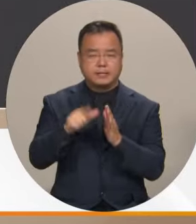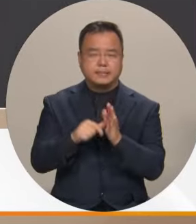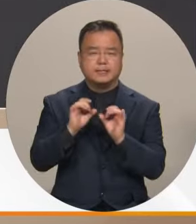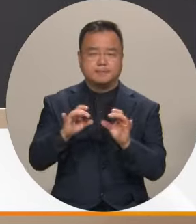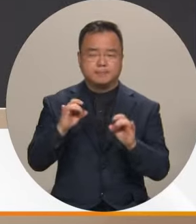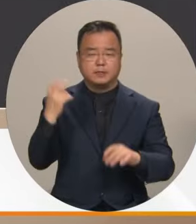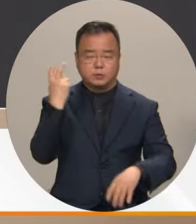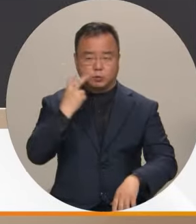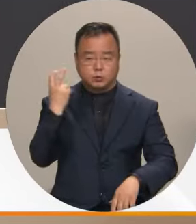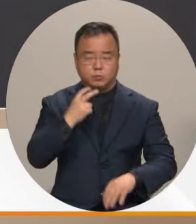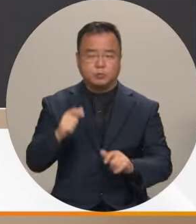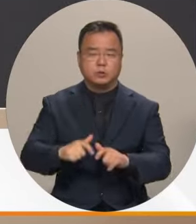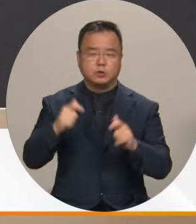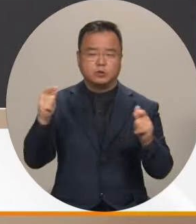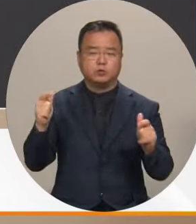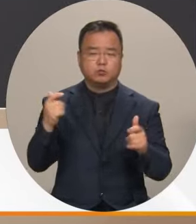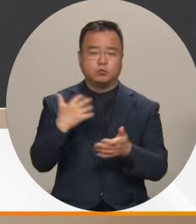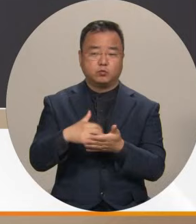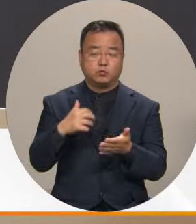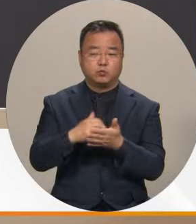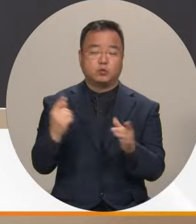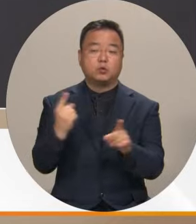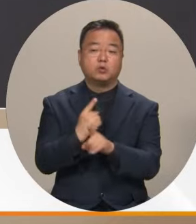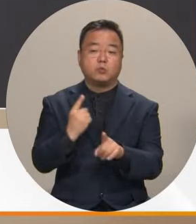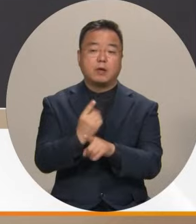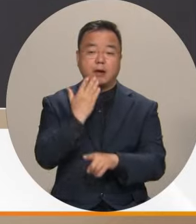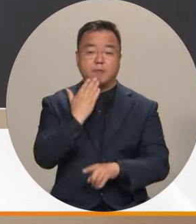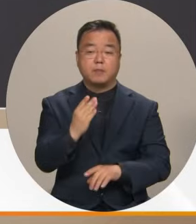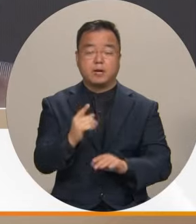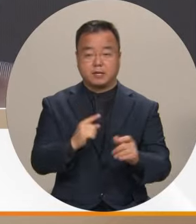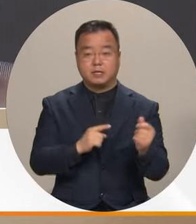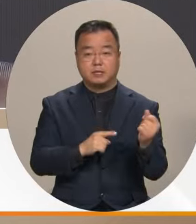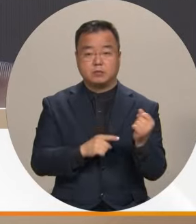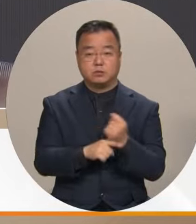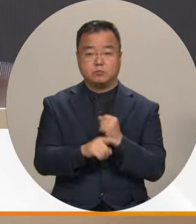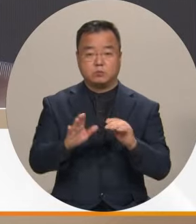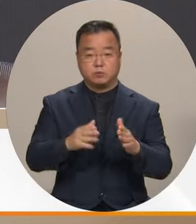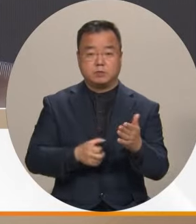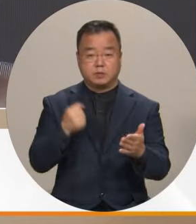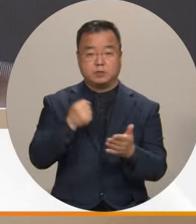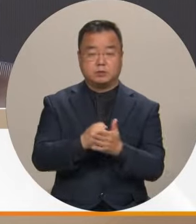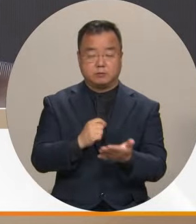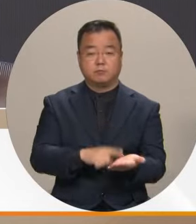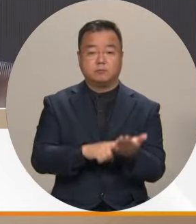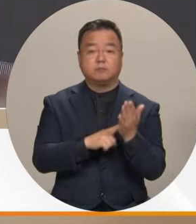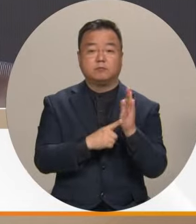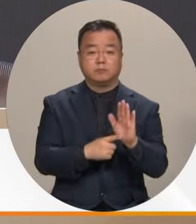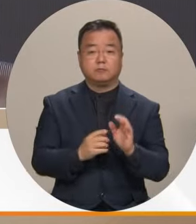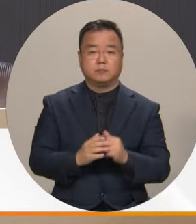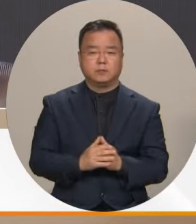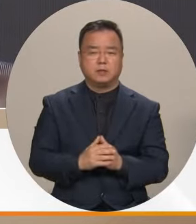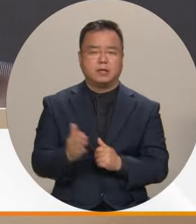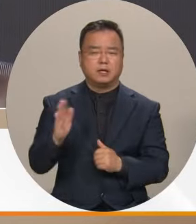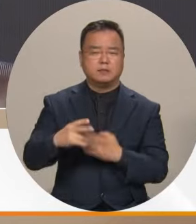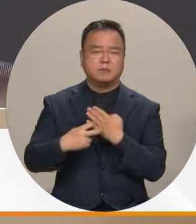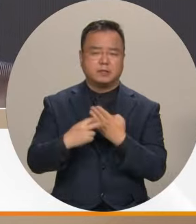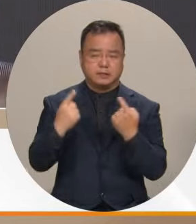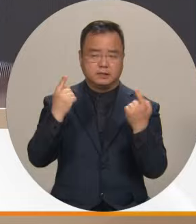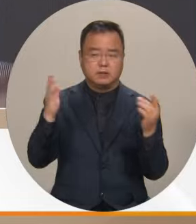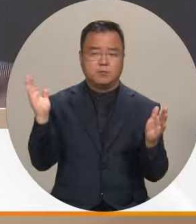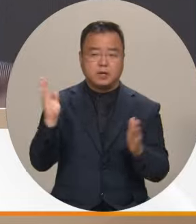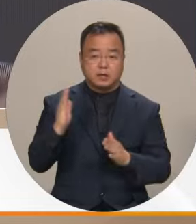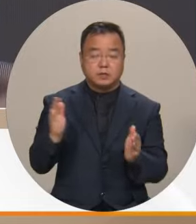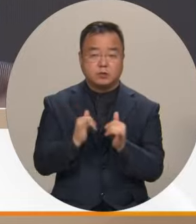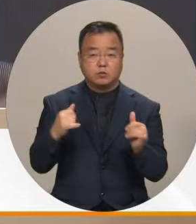규모를 수정할 가능성도 포함을 시켰기 때문에 이런 판단을 내렸다고 설명했습니다이 다만 의대생들의 교육